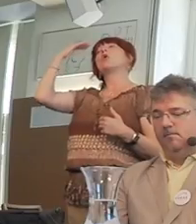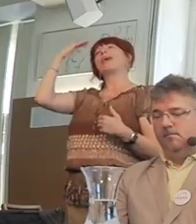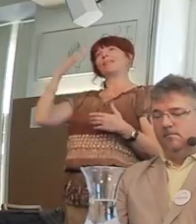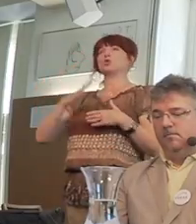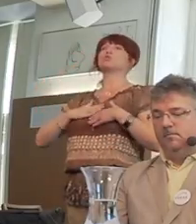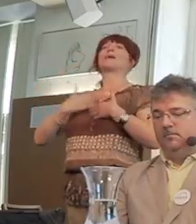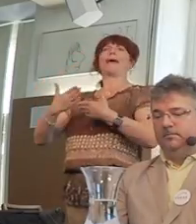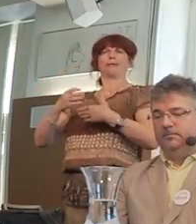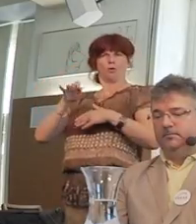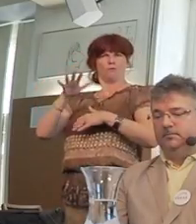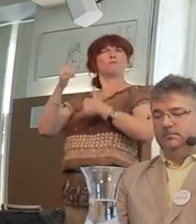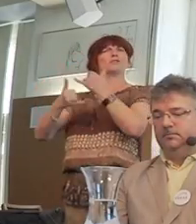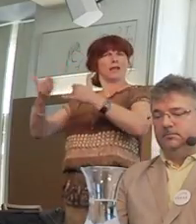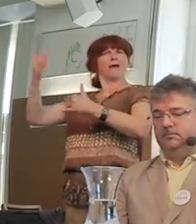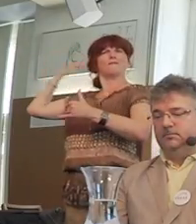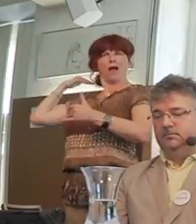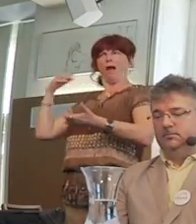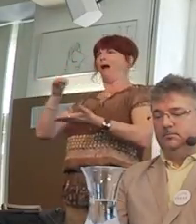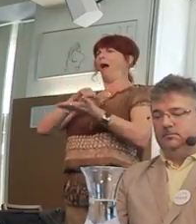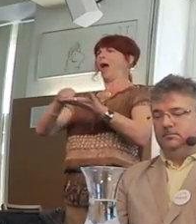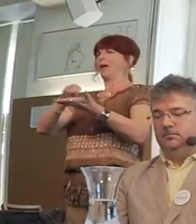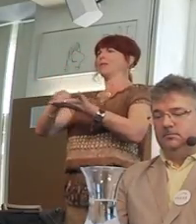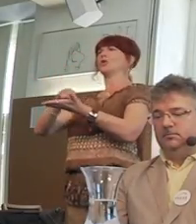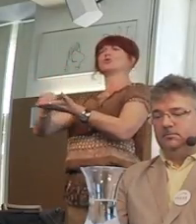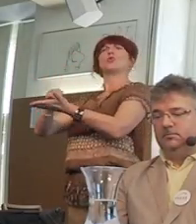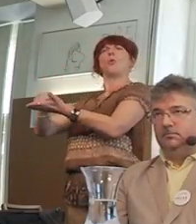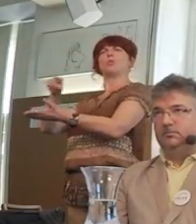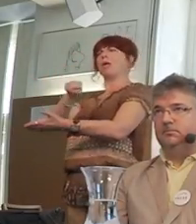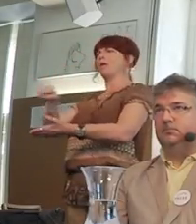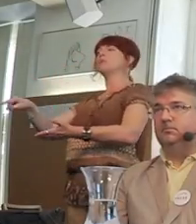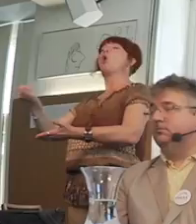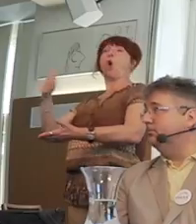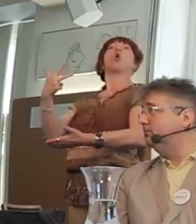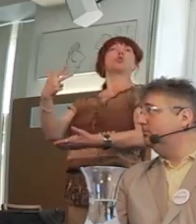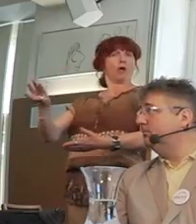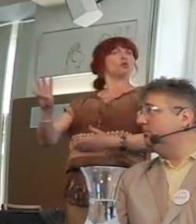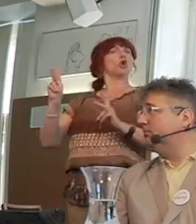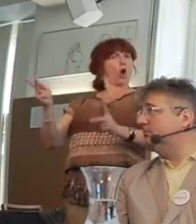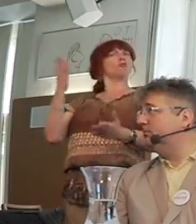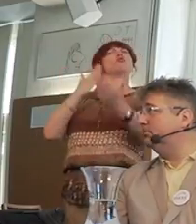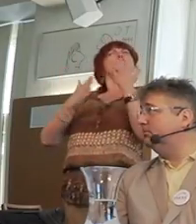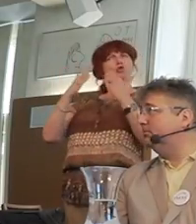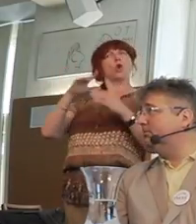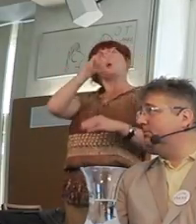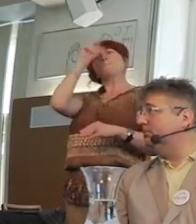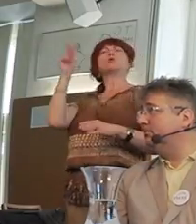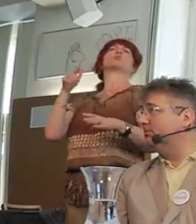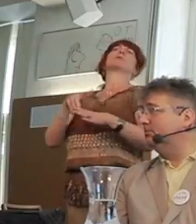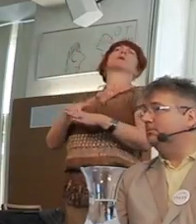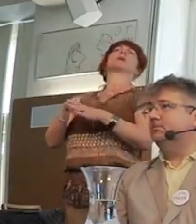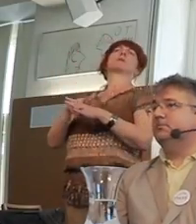vor 15 Jahren abgefragt, ich glaube, 3/4 der Redaktionen haben sich problemlos vorstellen können, Menschen